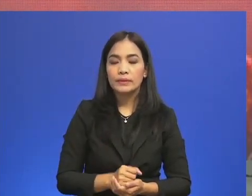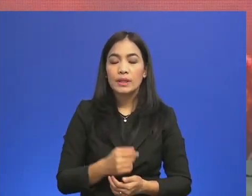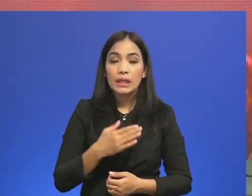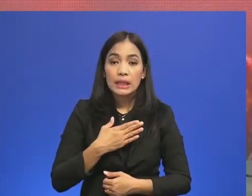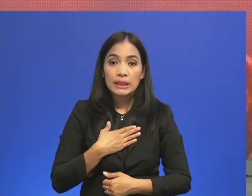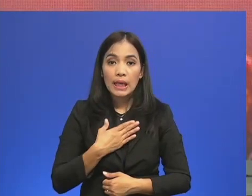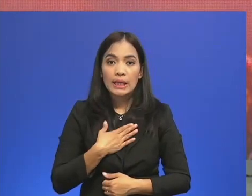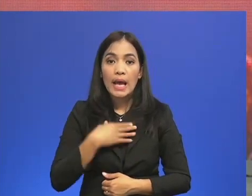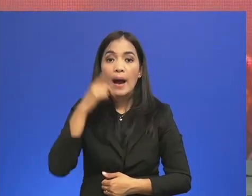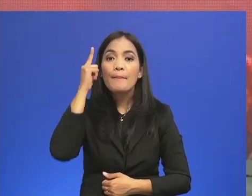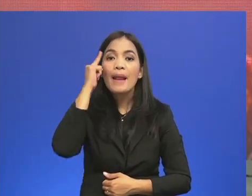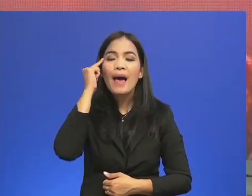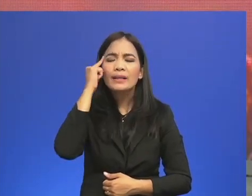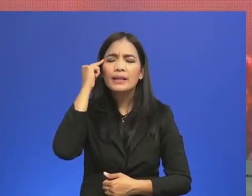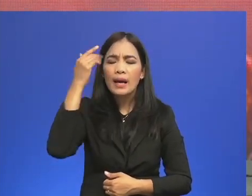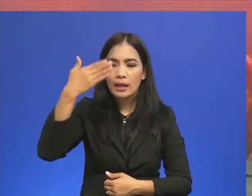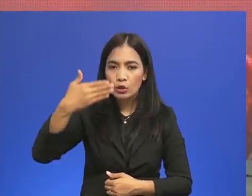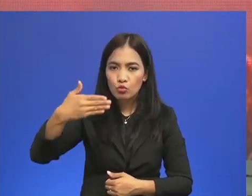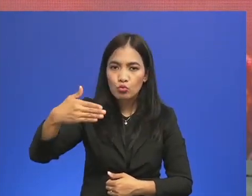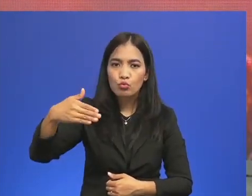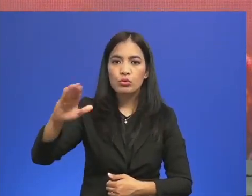saya juga belajar terus